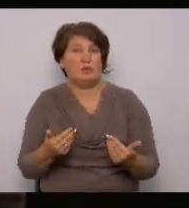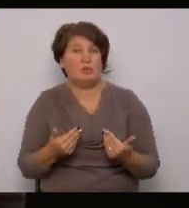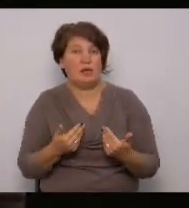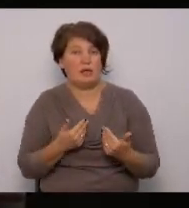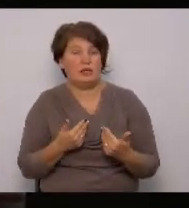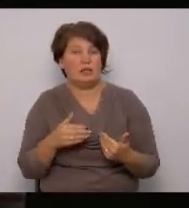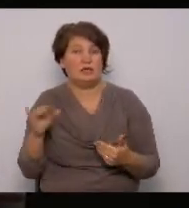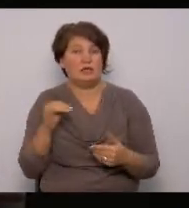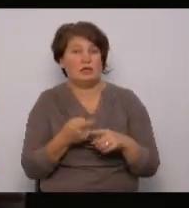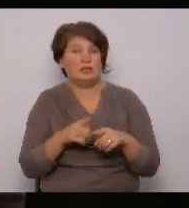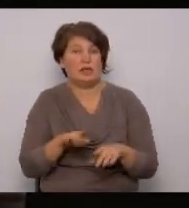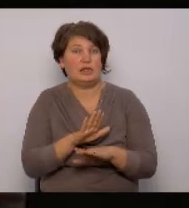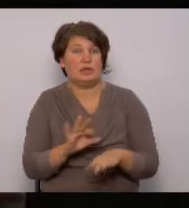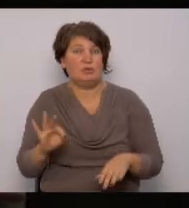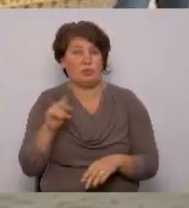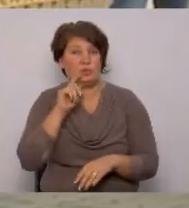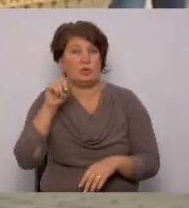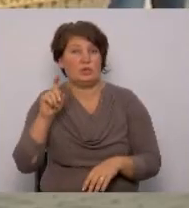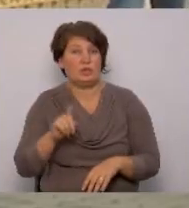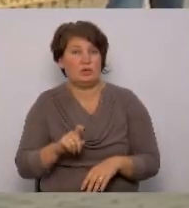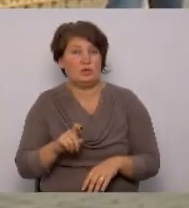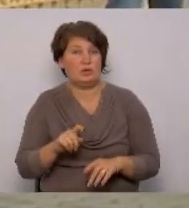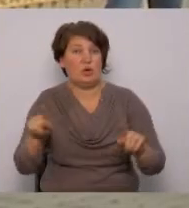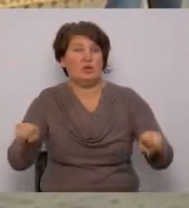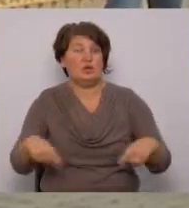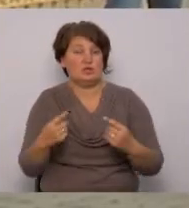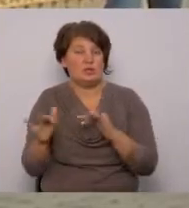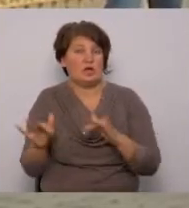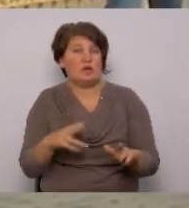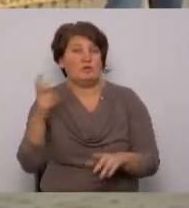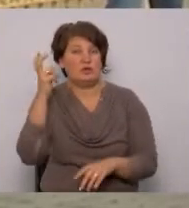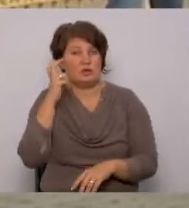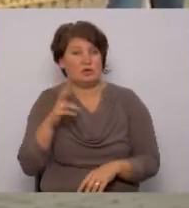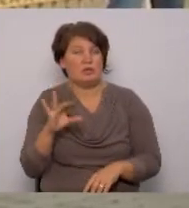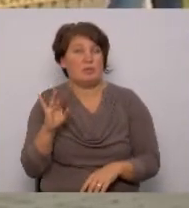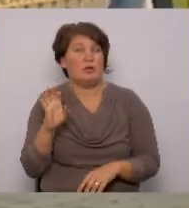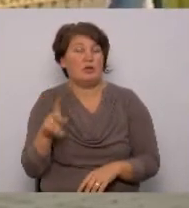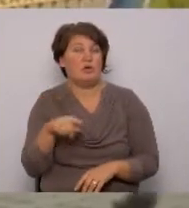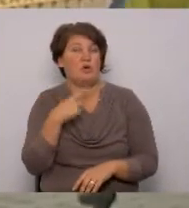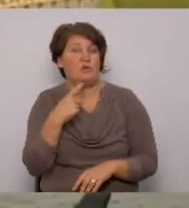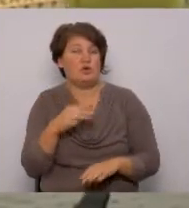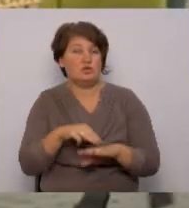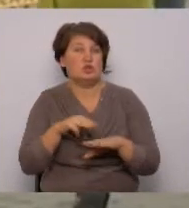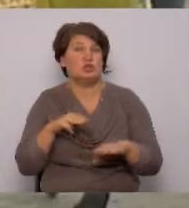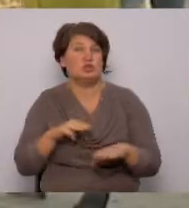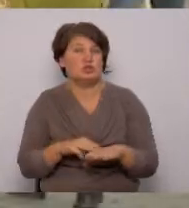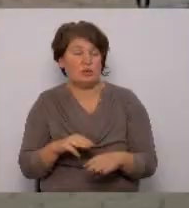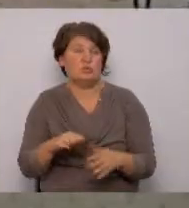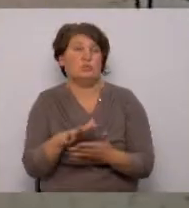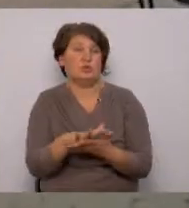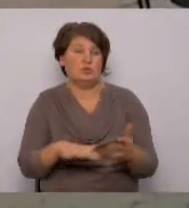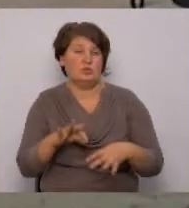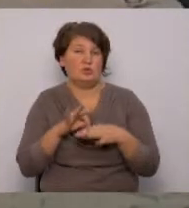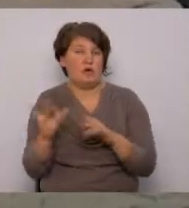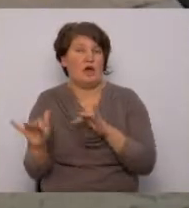це не про Україну. Організатор акції у Києві Олекса Бик говорить, що штаб капітуляції планує продовжити мирні